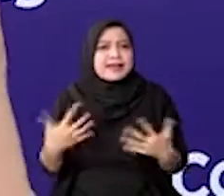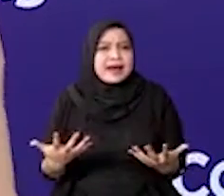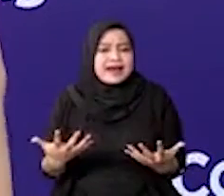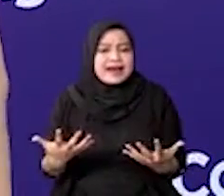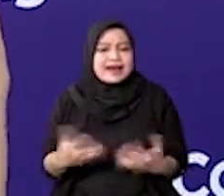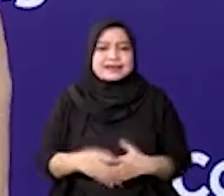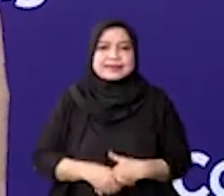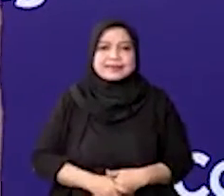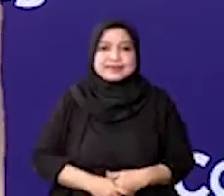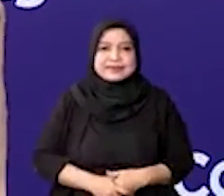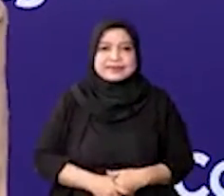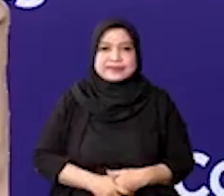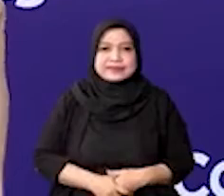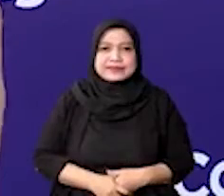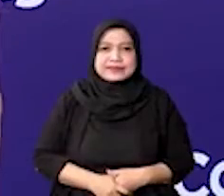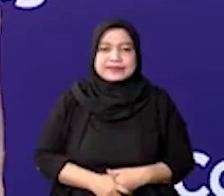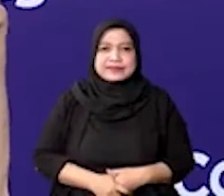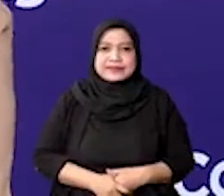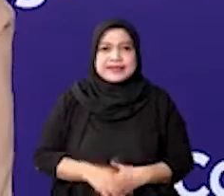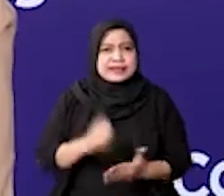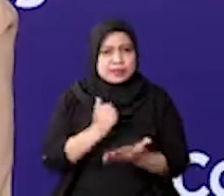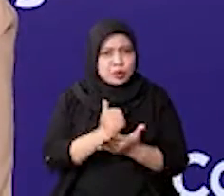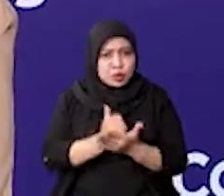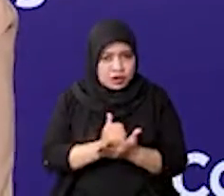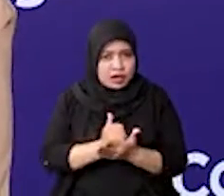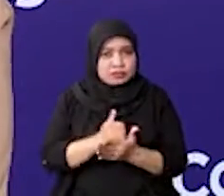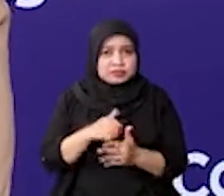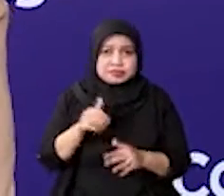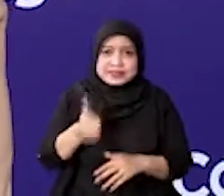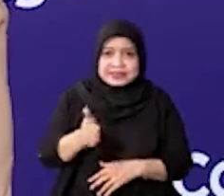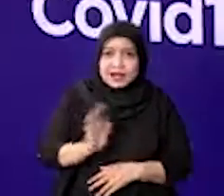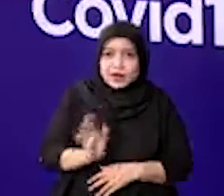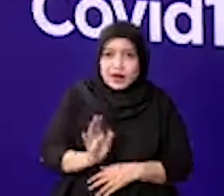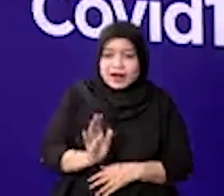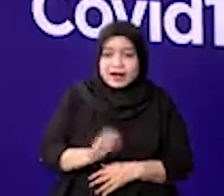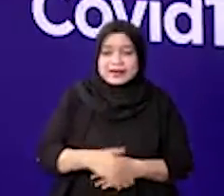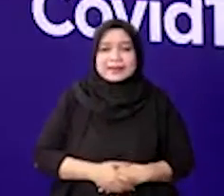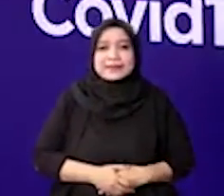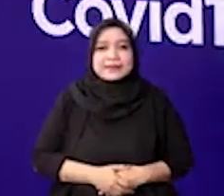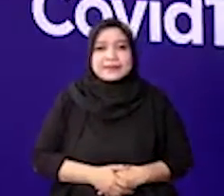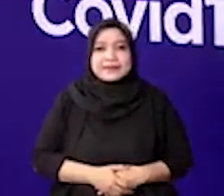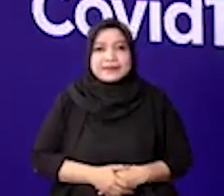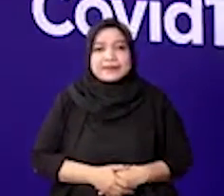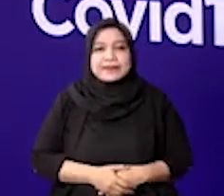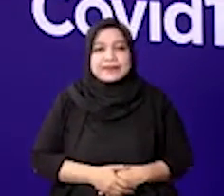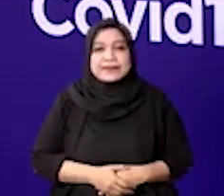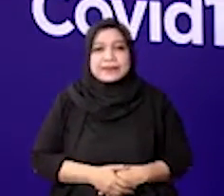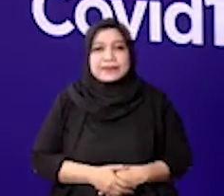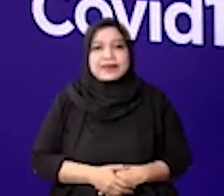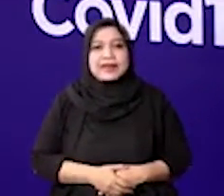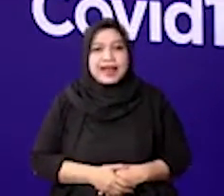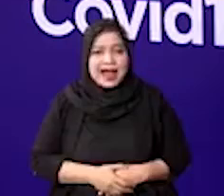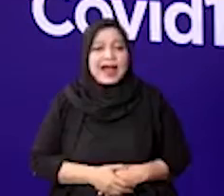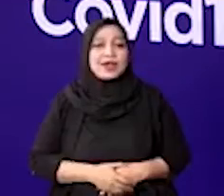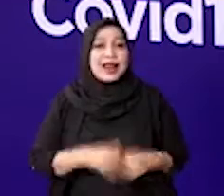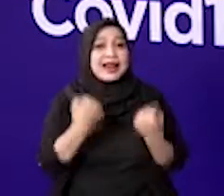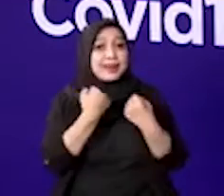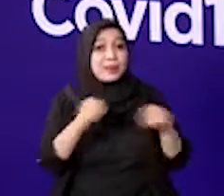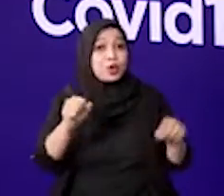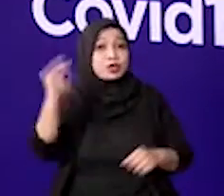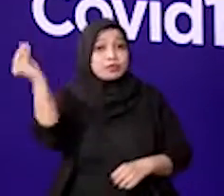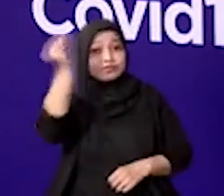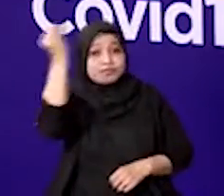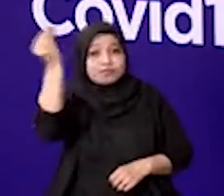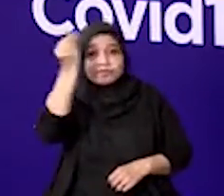covid-19 Bisa enggak sih itu dilakukan Iya eh jadi liburan itu bukan sesuatu yang salah jadi hari libur hari